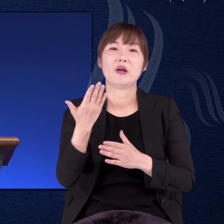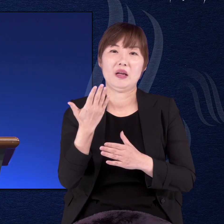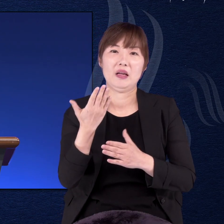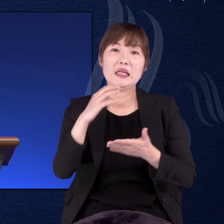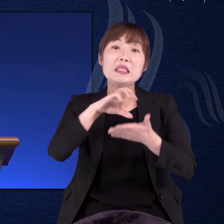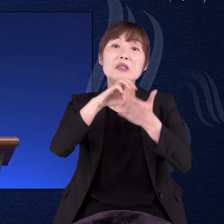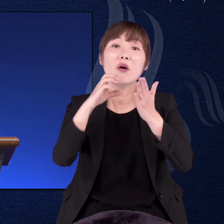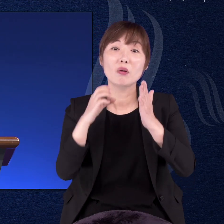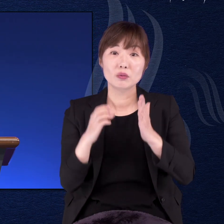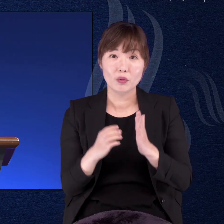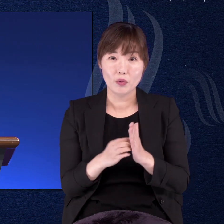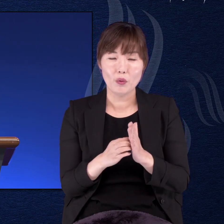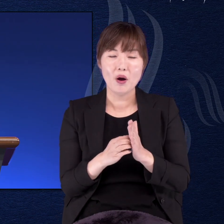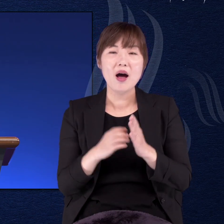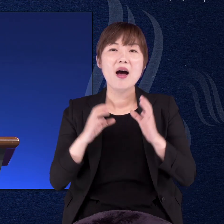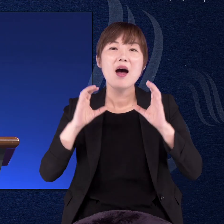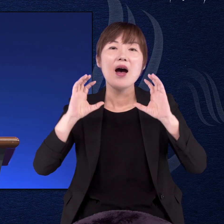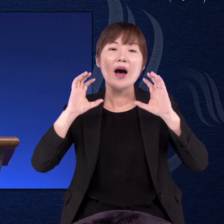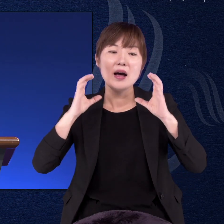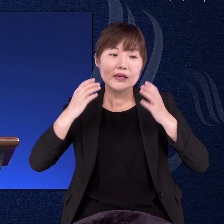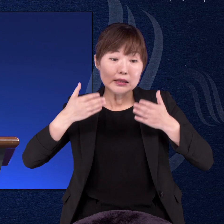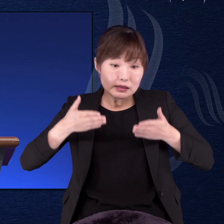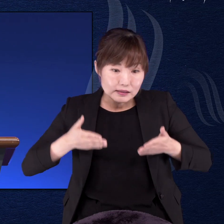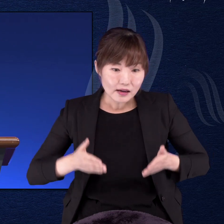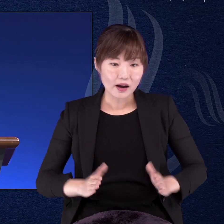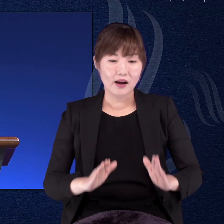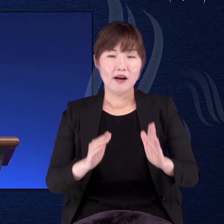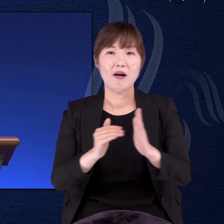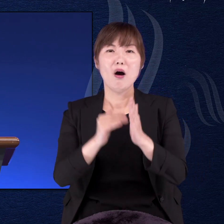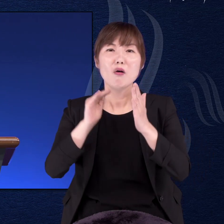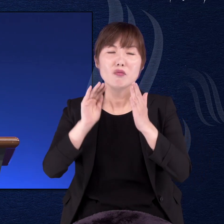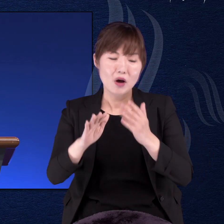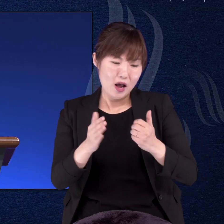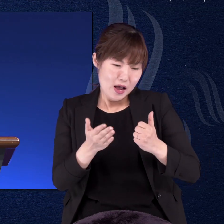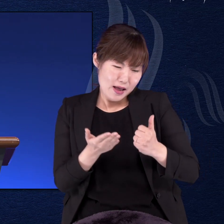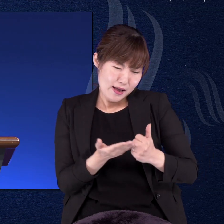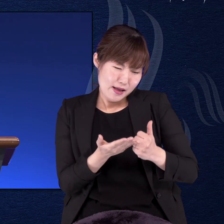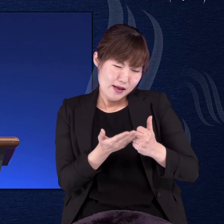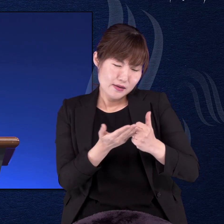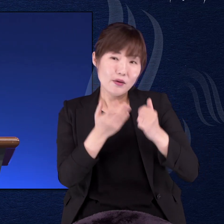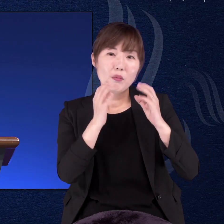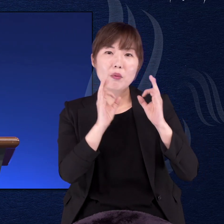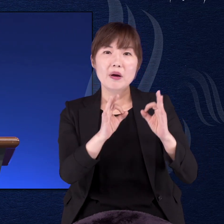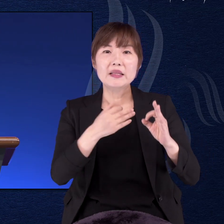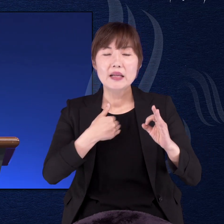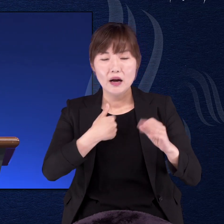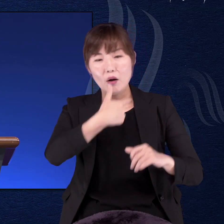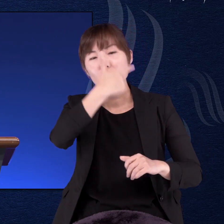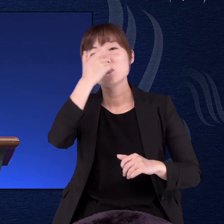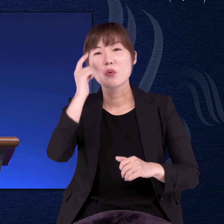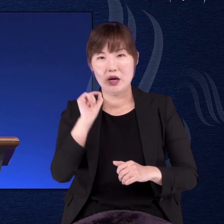그만큼 아이를 낳아보고 키워보니까 내가 얼마나 부족한 존재인지,